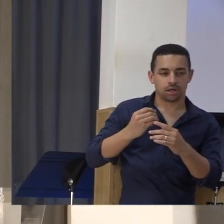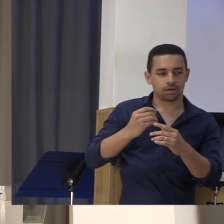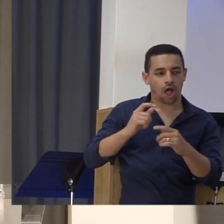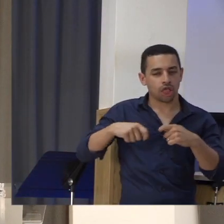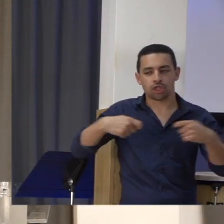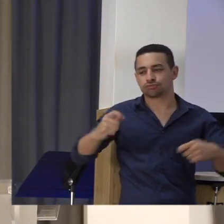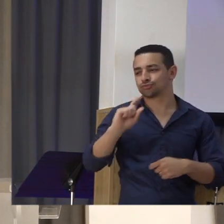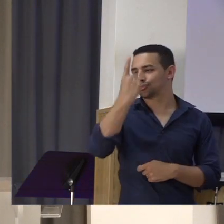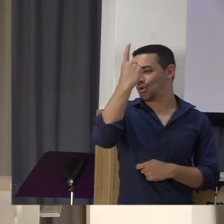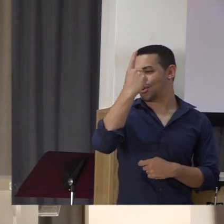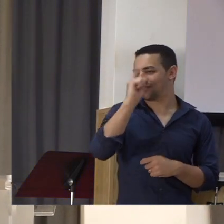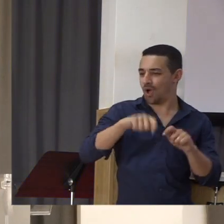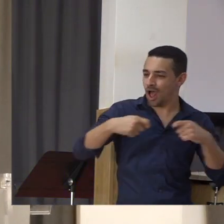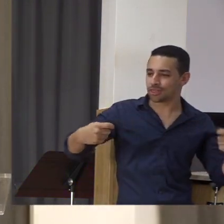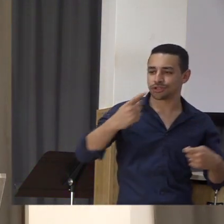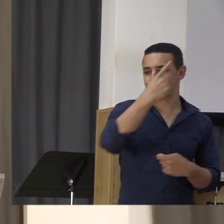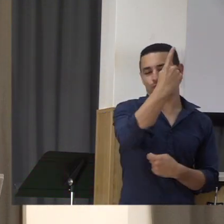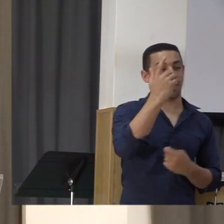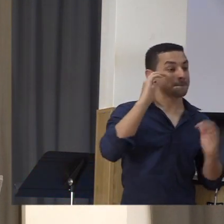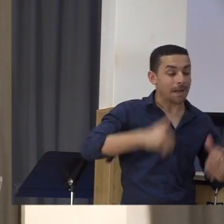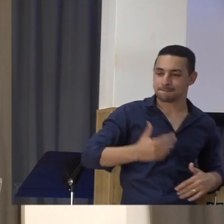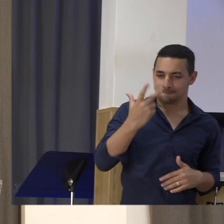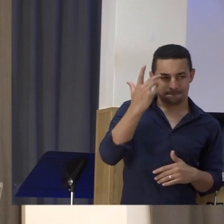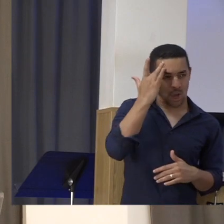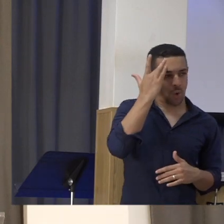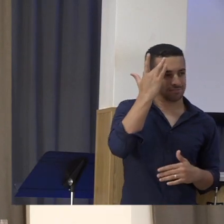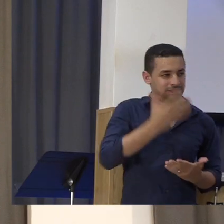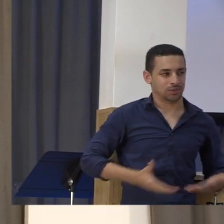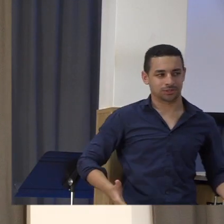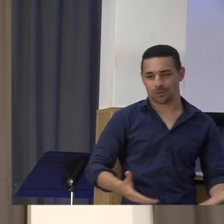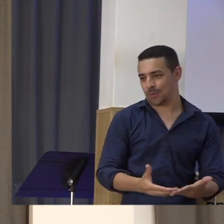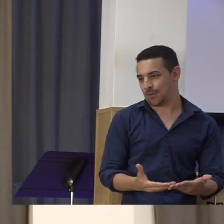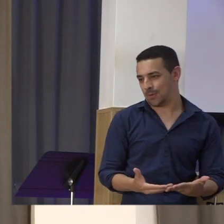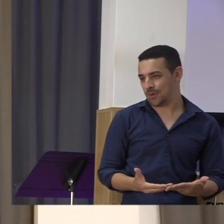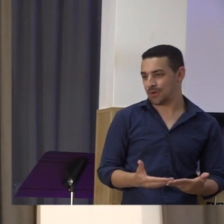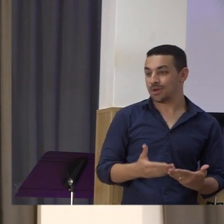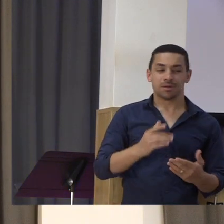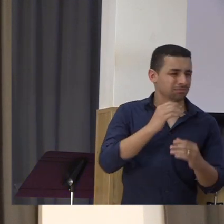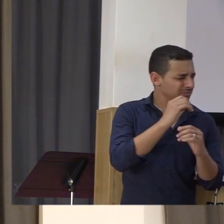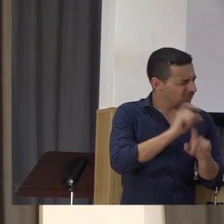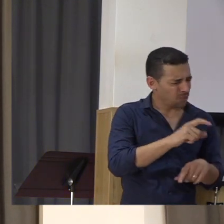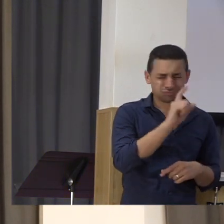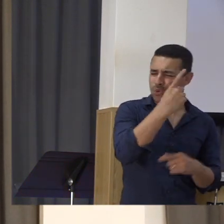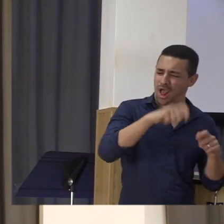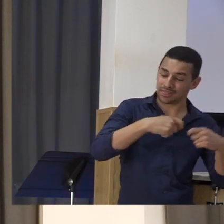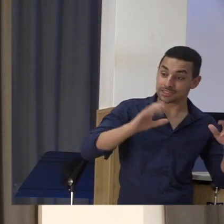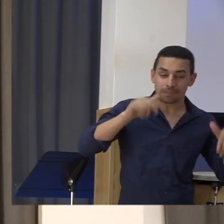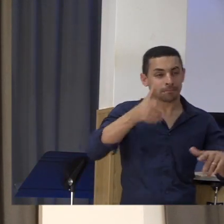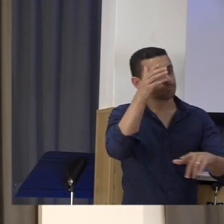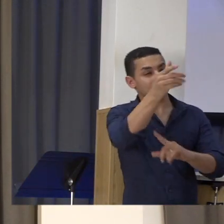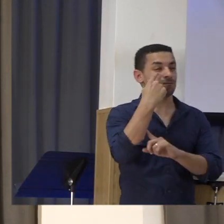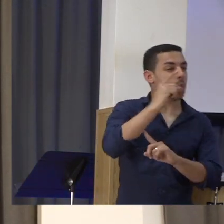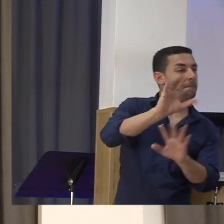Dieu. Dépends de Dieu, même lorsque tu ne comprends rien. Dépends de Dieu, même lorsque tu ne vois pas la